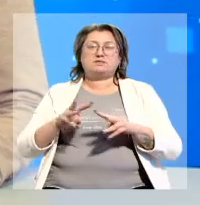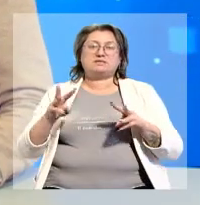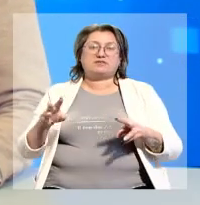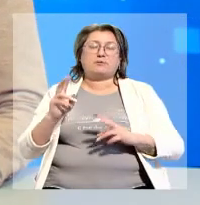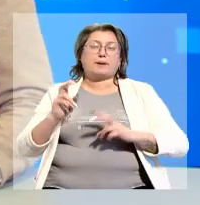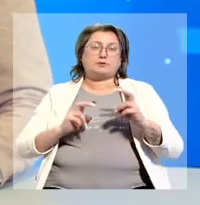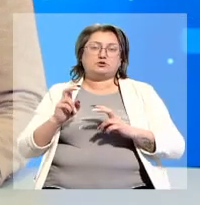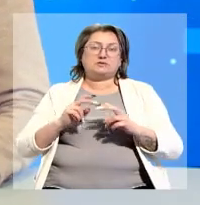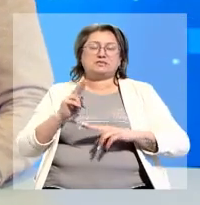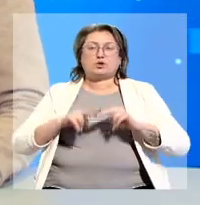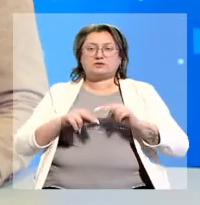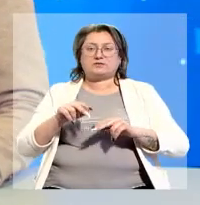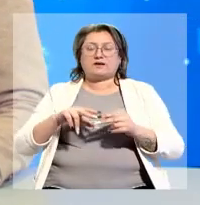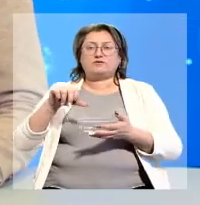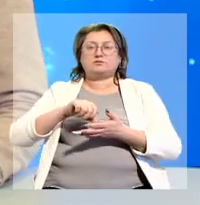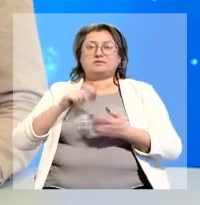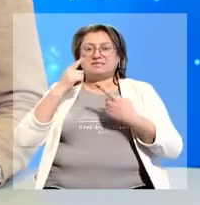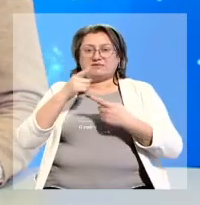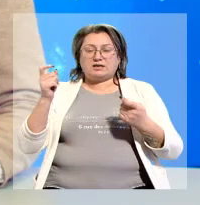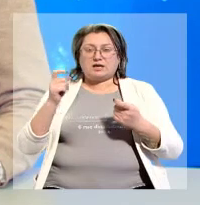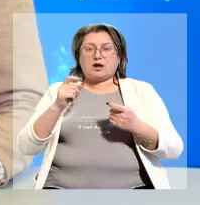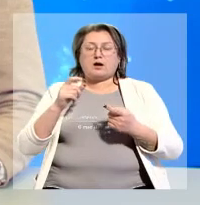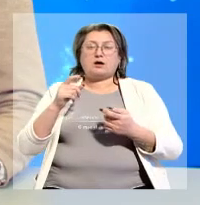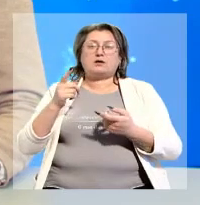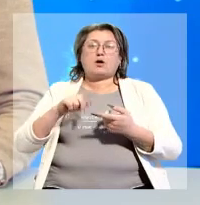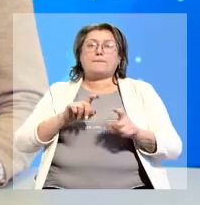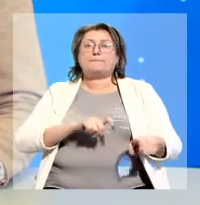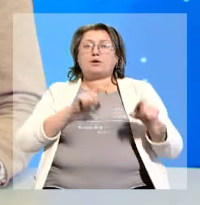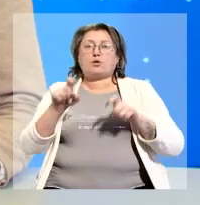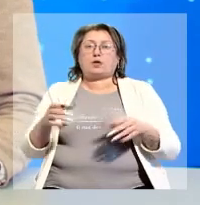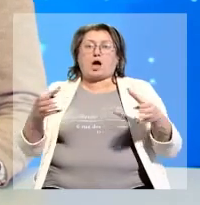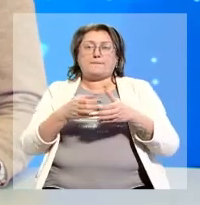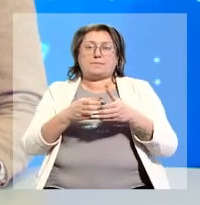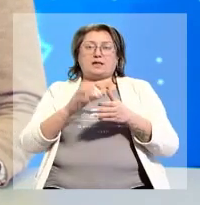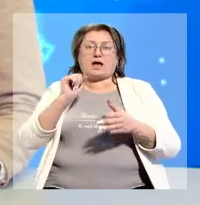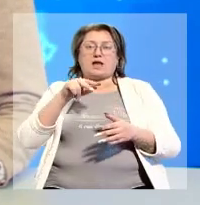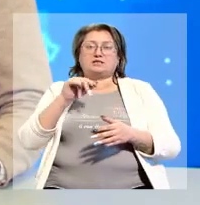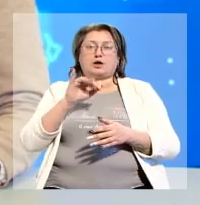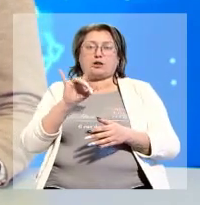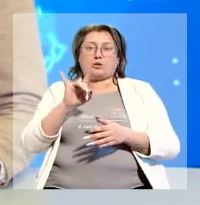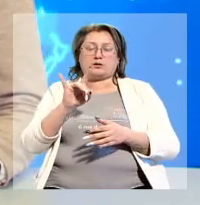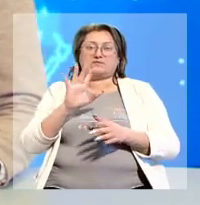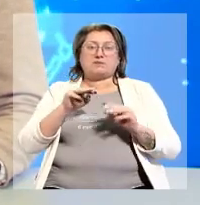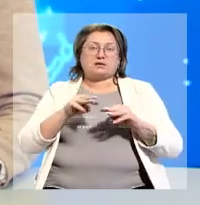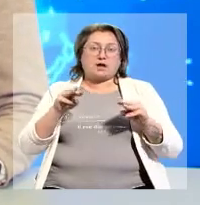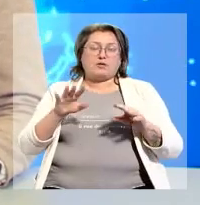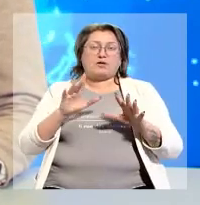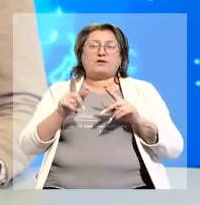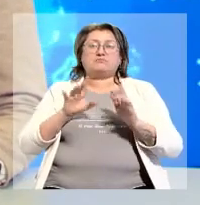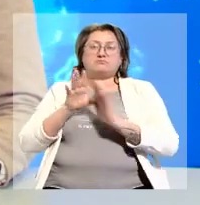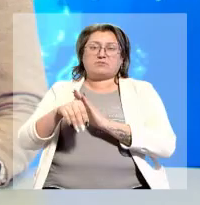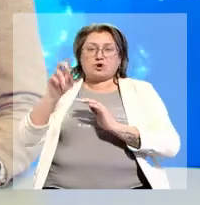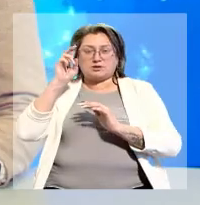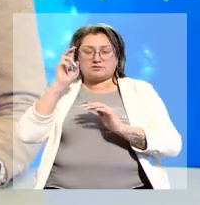құрылыс министрлігі ArcelorMittal Теміртау компаниясының үкіметке өтуіне қатысты мәлімдеме жасады. Үкімет компанияның